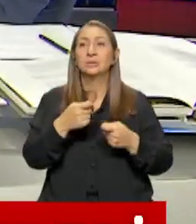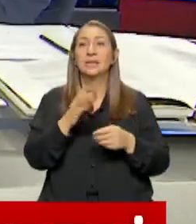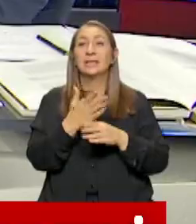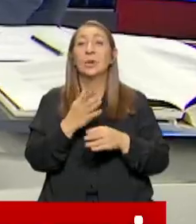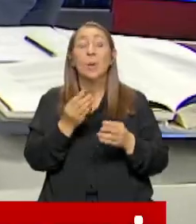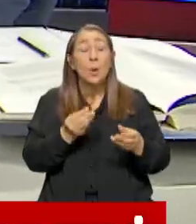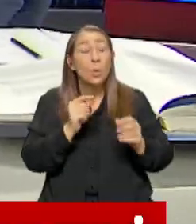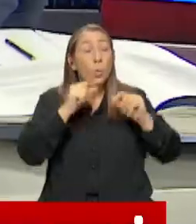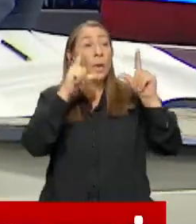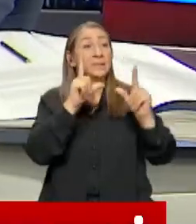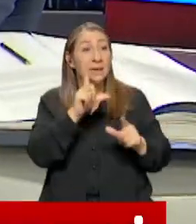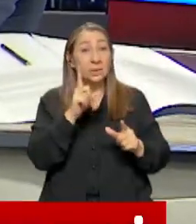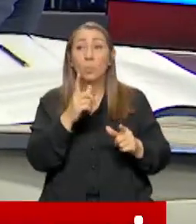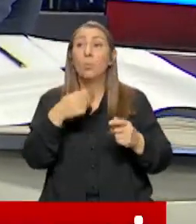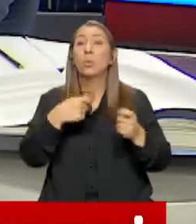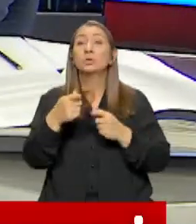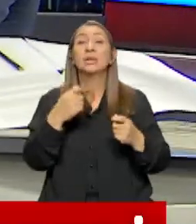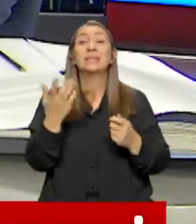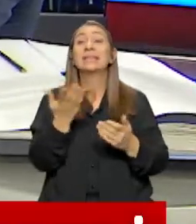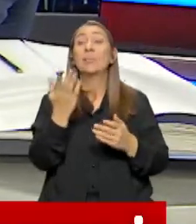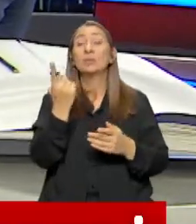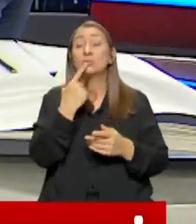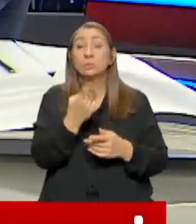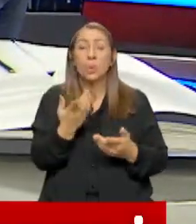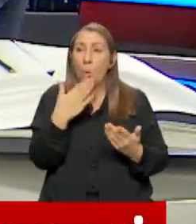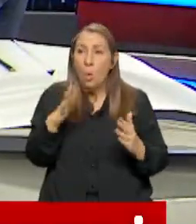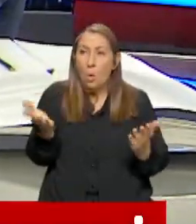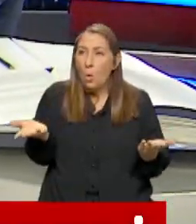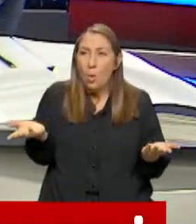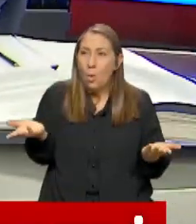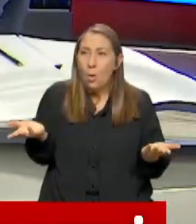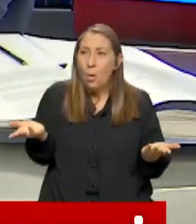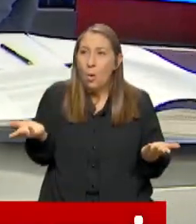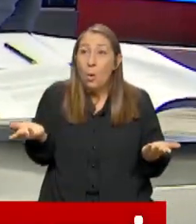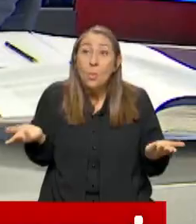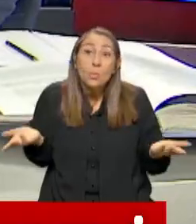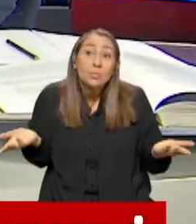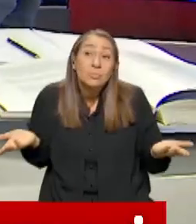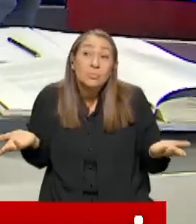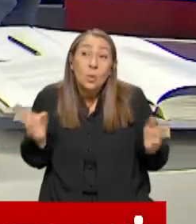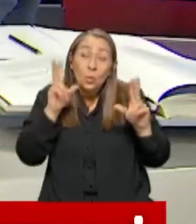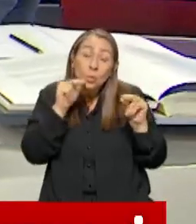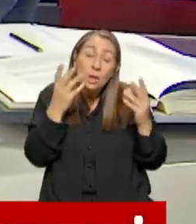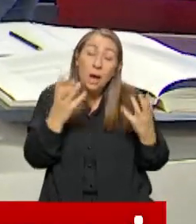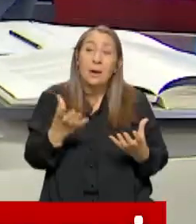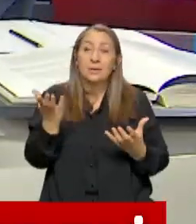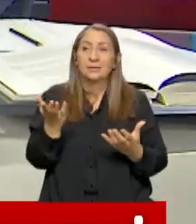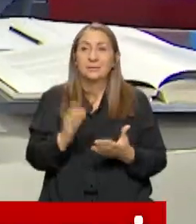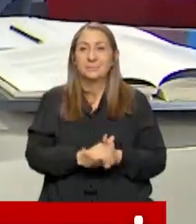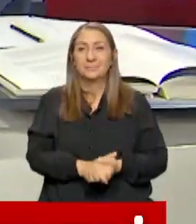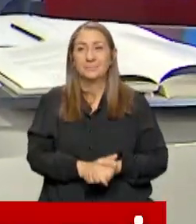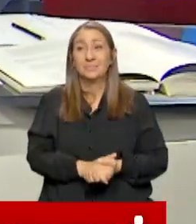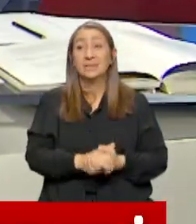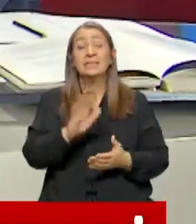oldu geriye başarı öylesine anlatacak borsa Niye böyle oldu diye bir şey söylemesi lazım yok uykusuz şimdi